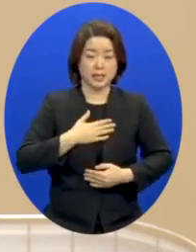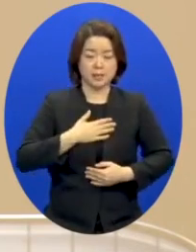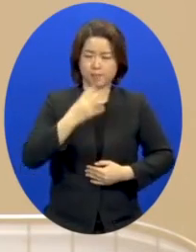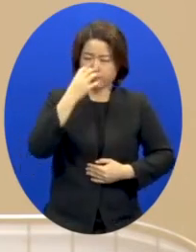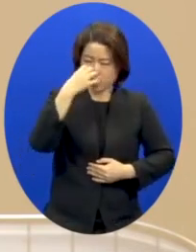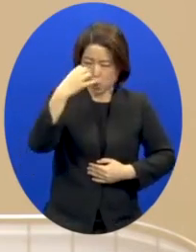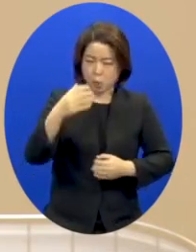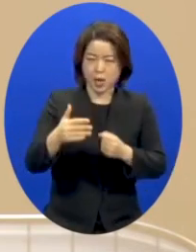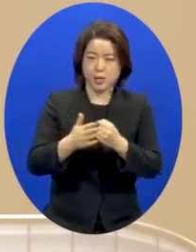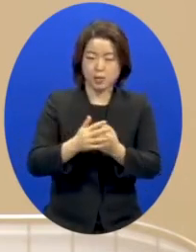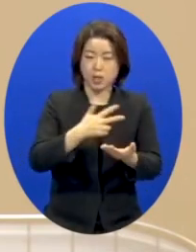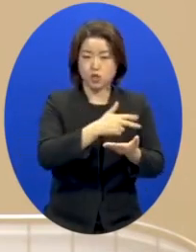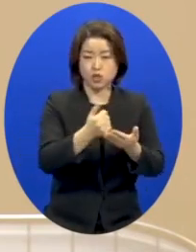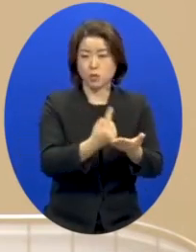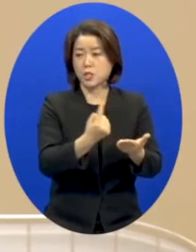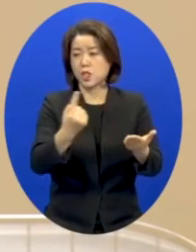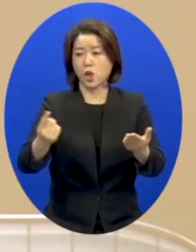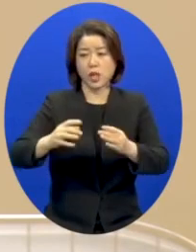떠나 세상을 바라보며